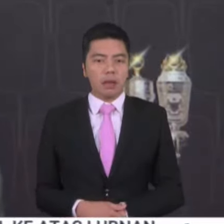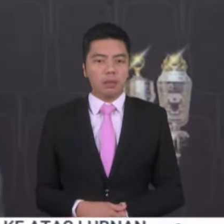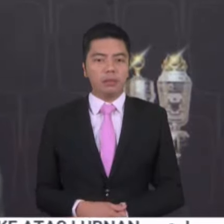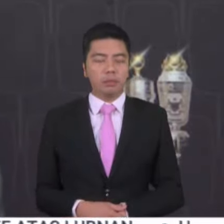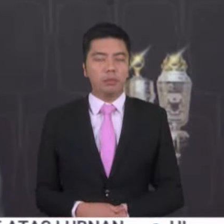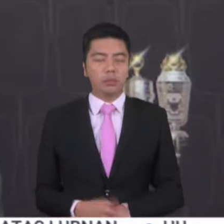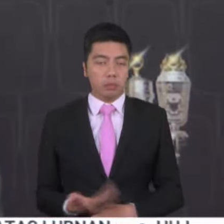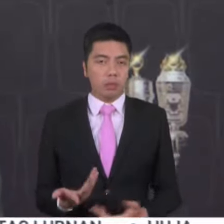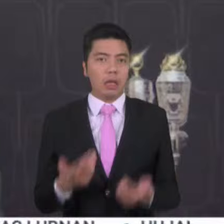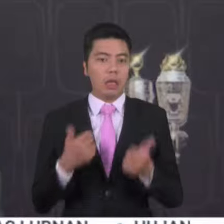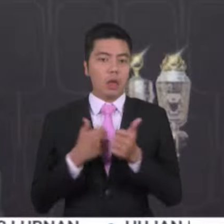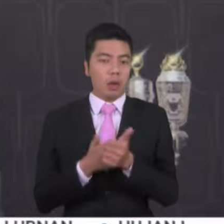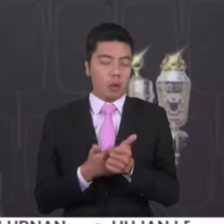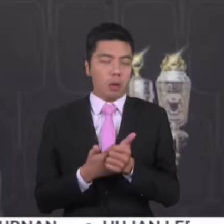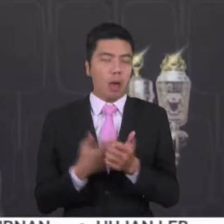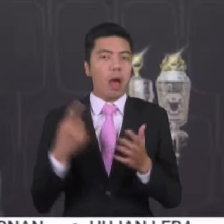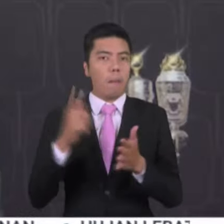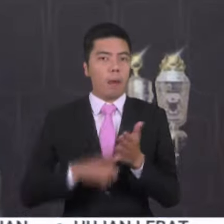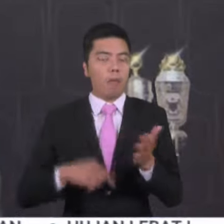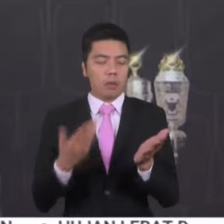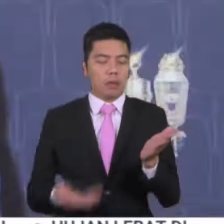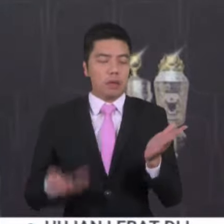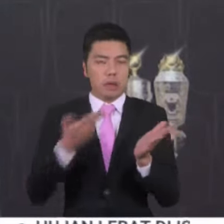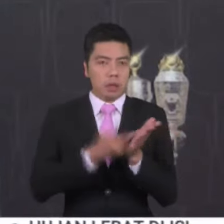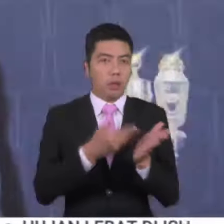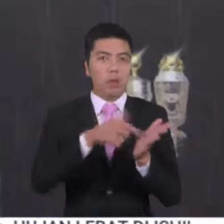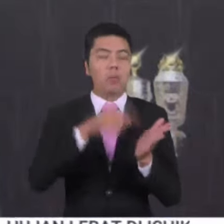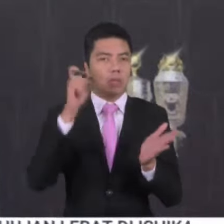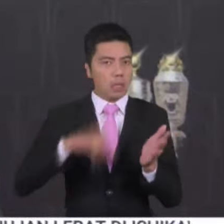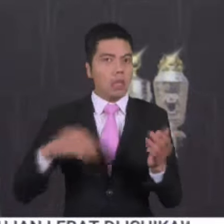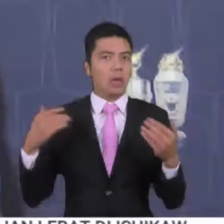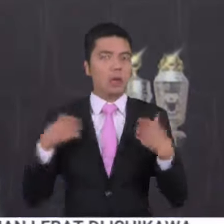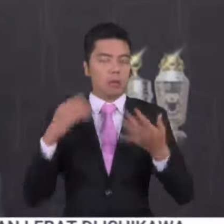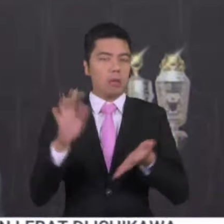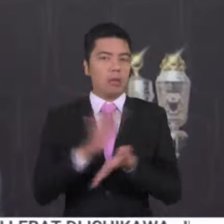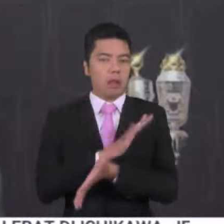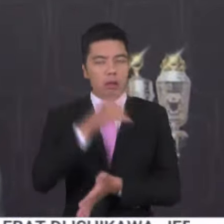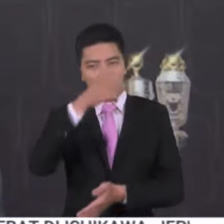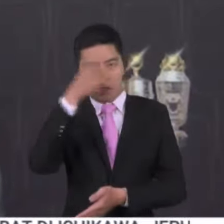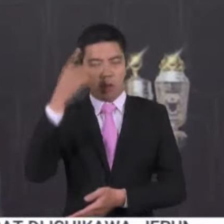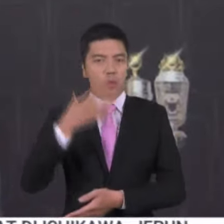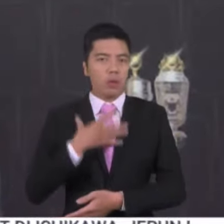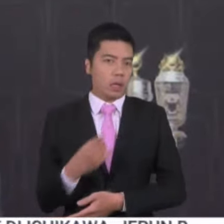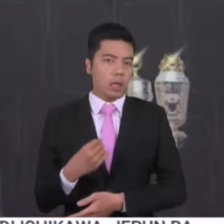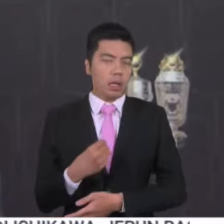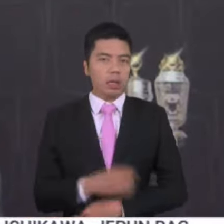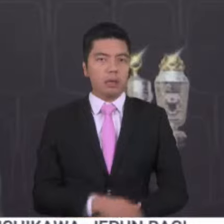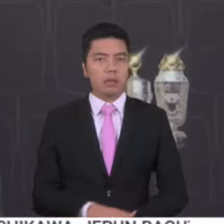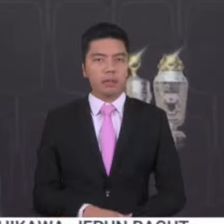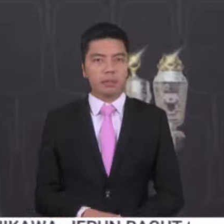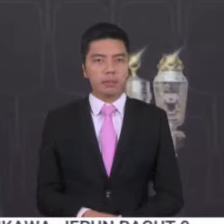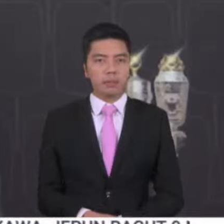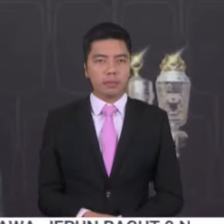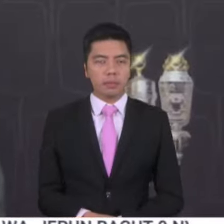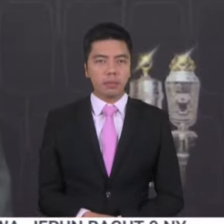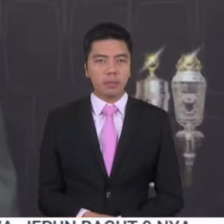seperti biasa, mana-mana usul ke kena ada hitam putih. Dia tak boleh hantar email lah kat saya.